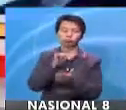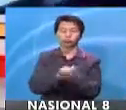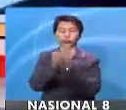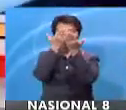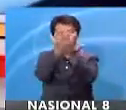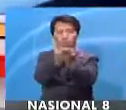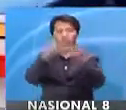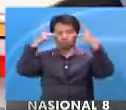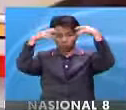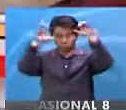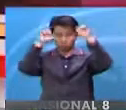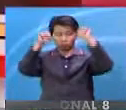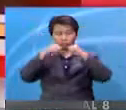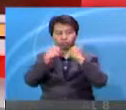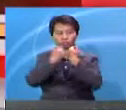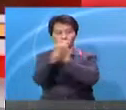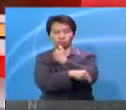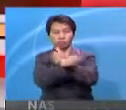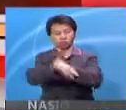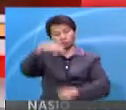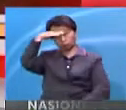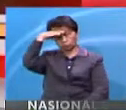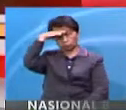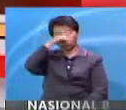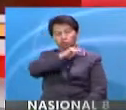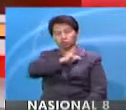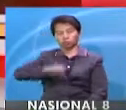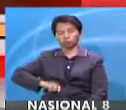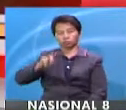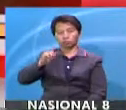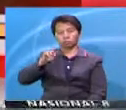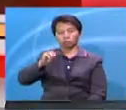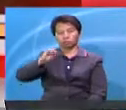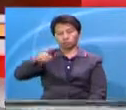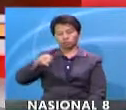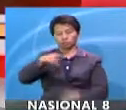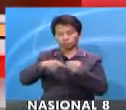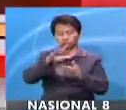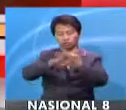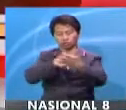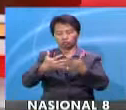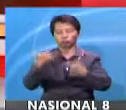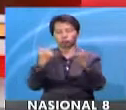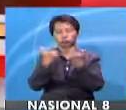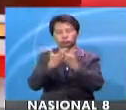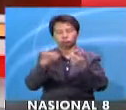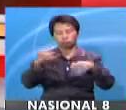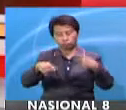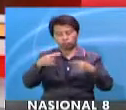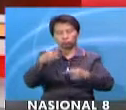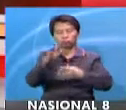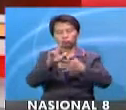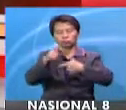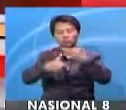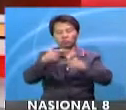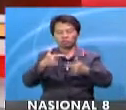yang diutarakan Presiden Persatuan Bola Sepak Negeri Johor PBNJ Tunku Ismail Sultan Ibrahim mengenai jadual perlawanan Liga Tempatan yang dilihat terlalu